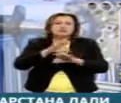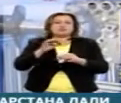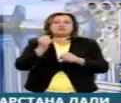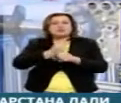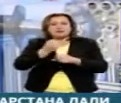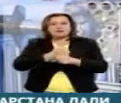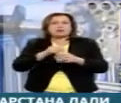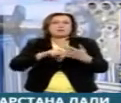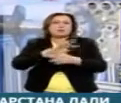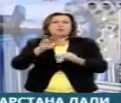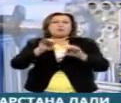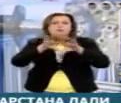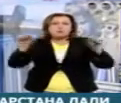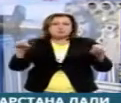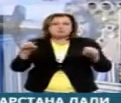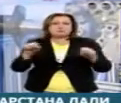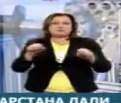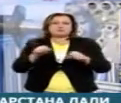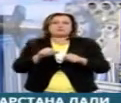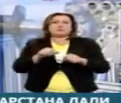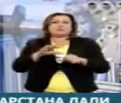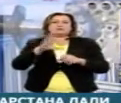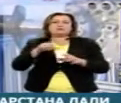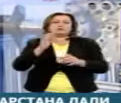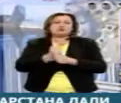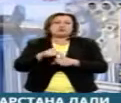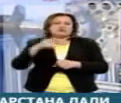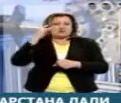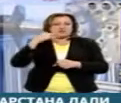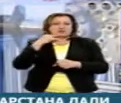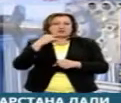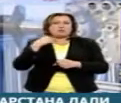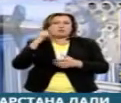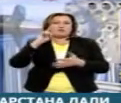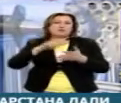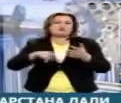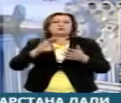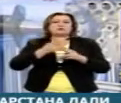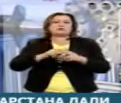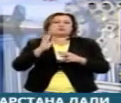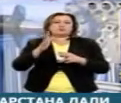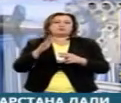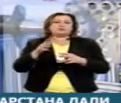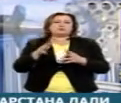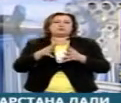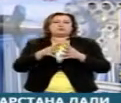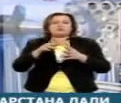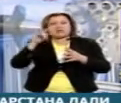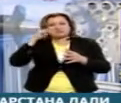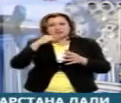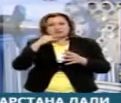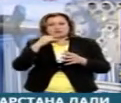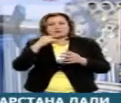изготовление проекта по мостам. Все будет делаться в Казахстане. Мы уверены, что это принесет на территорию Республики